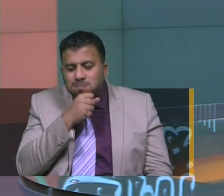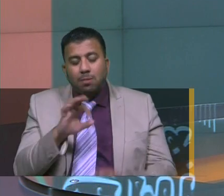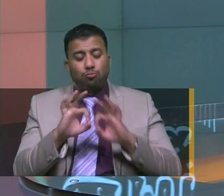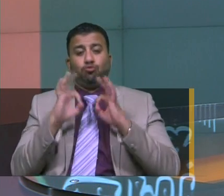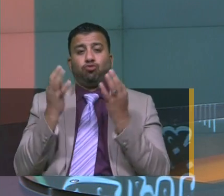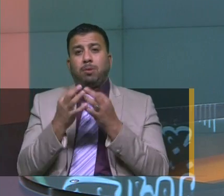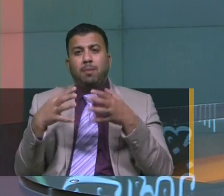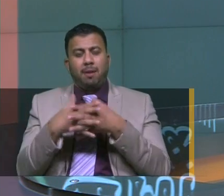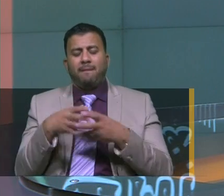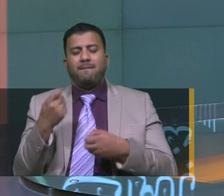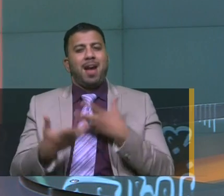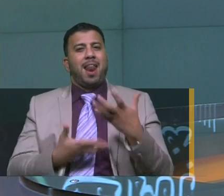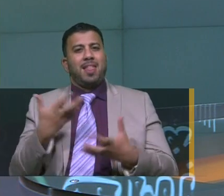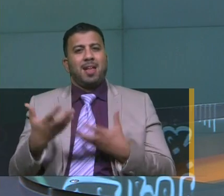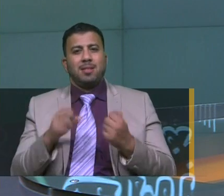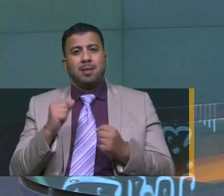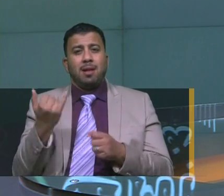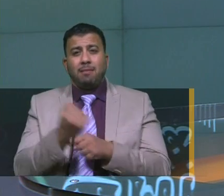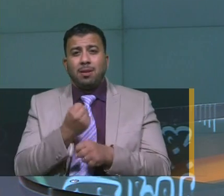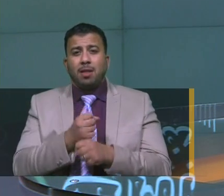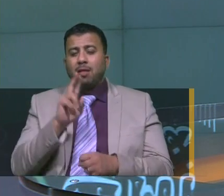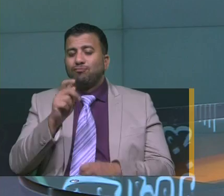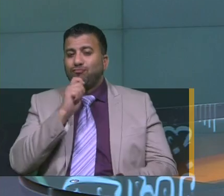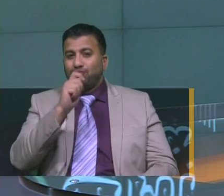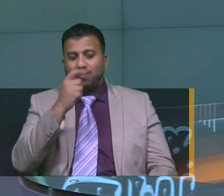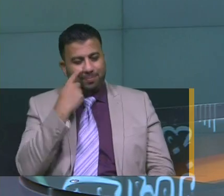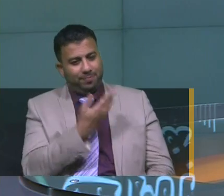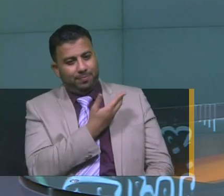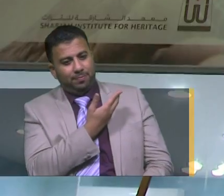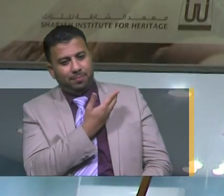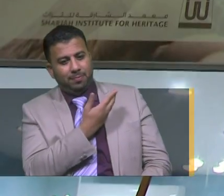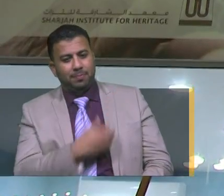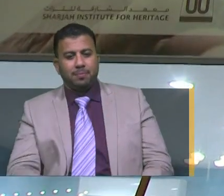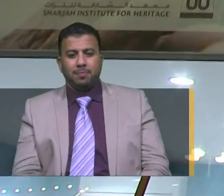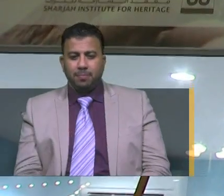في مختلف الفعاليات. أبرز هذه الحرف في التقرير التالي.